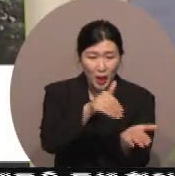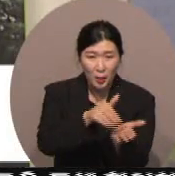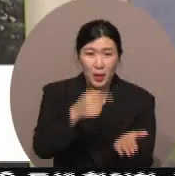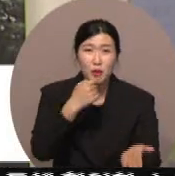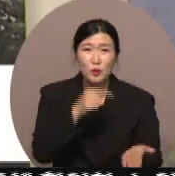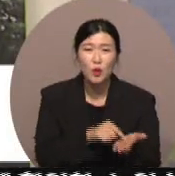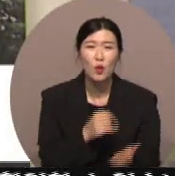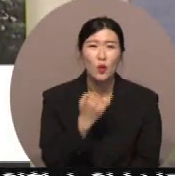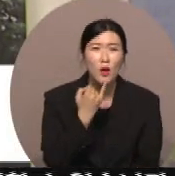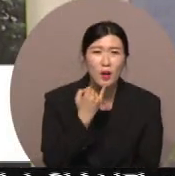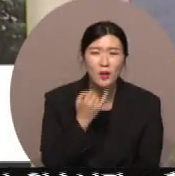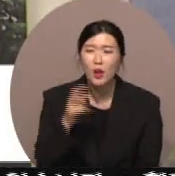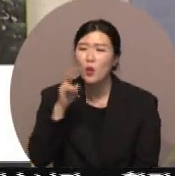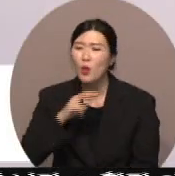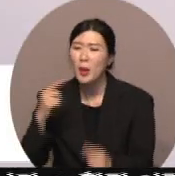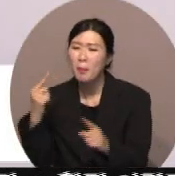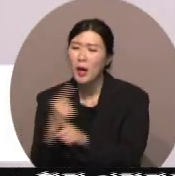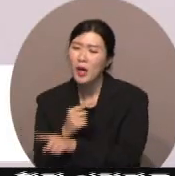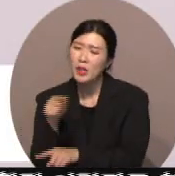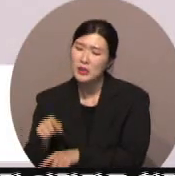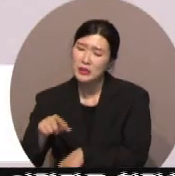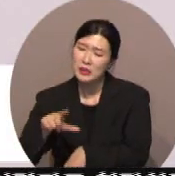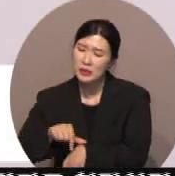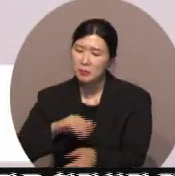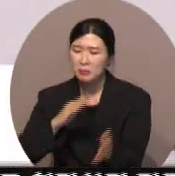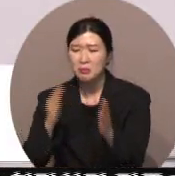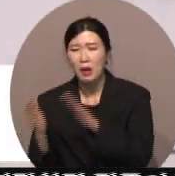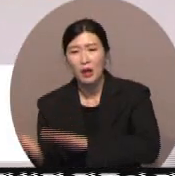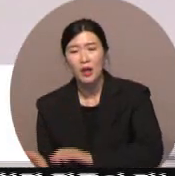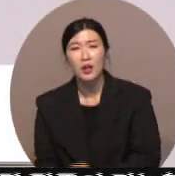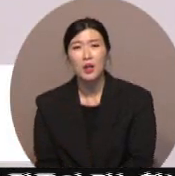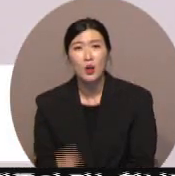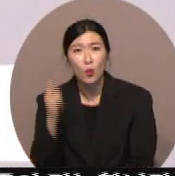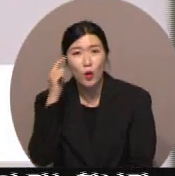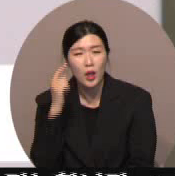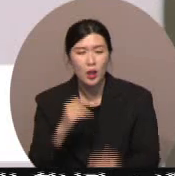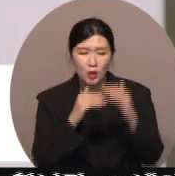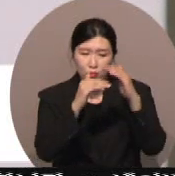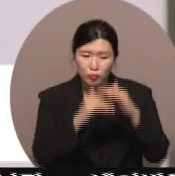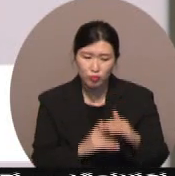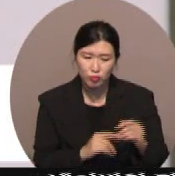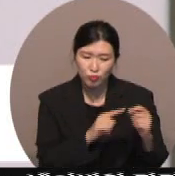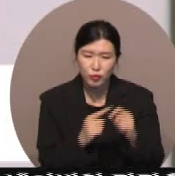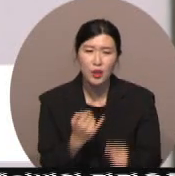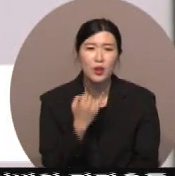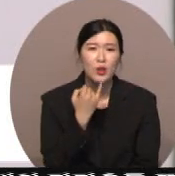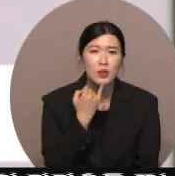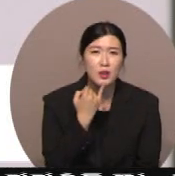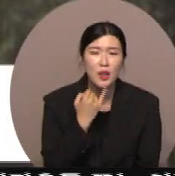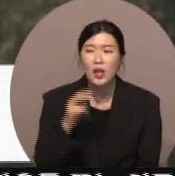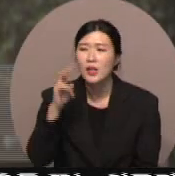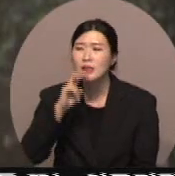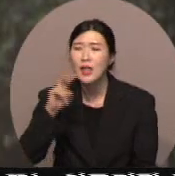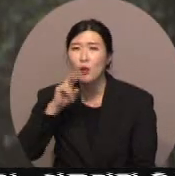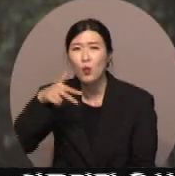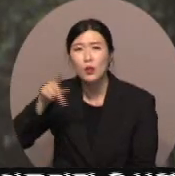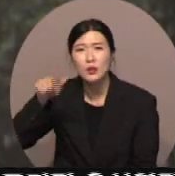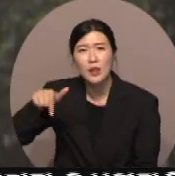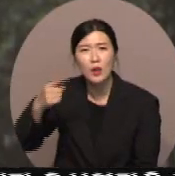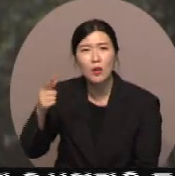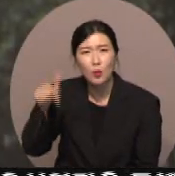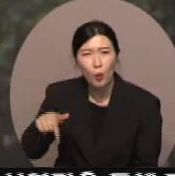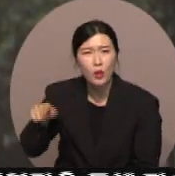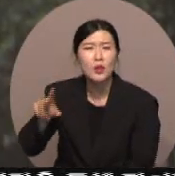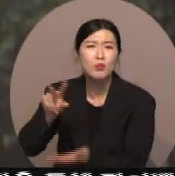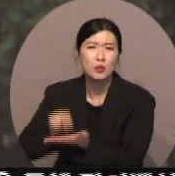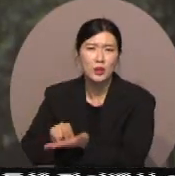만든 교가를 개정하는 일이 더딥니다. 교가의 내용이 문제가 아니라 작곡가가 문제다 보니 동문회 등의 반발이 있기